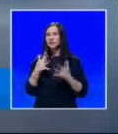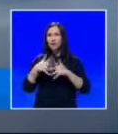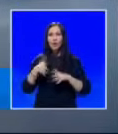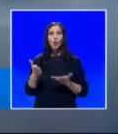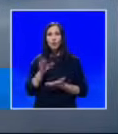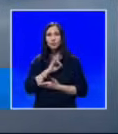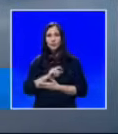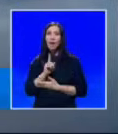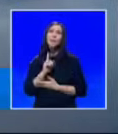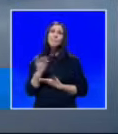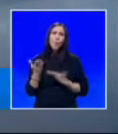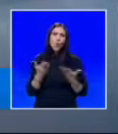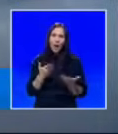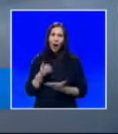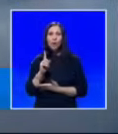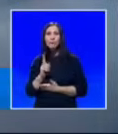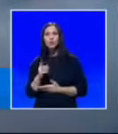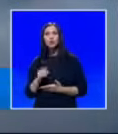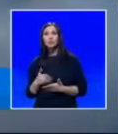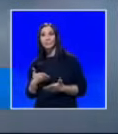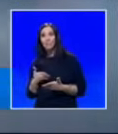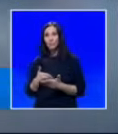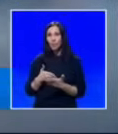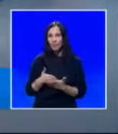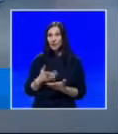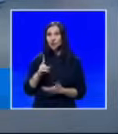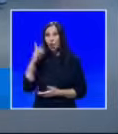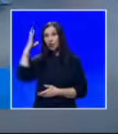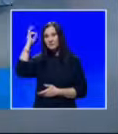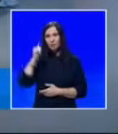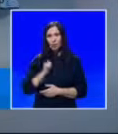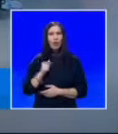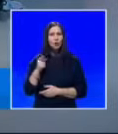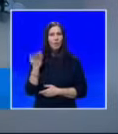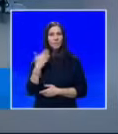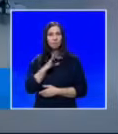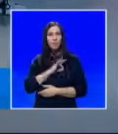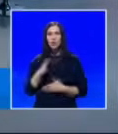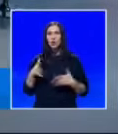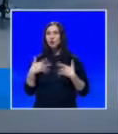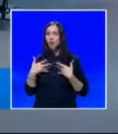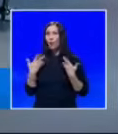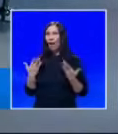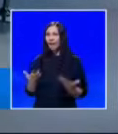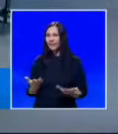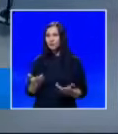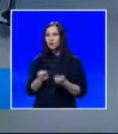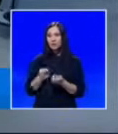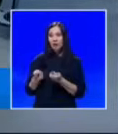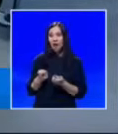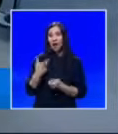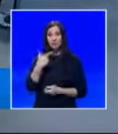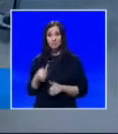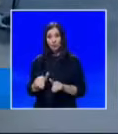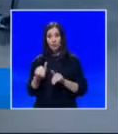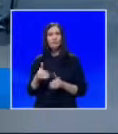успее, понякога тя може да го спъне, но късмета го пази. Ако той беше победил в желанието си да ги накара сами